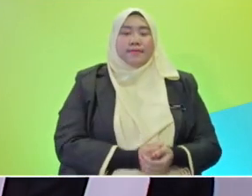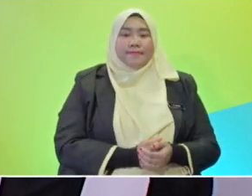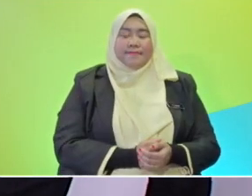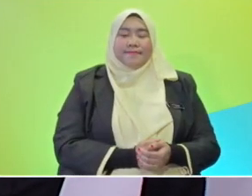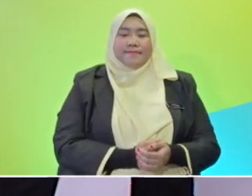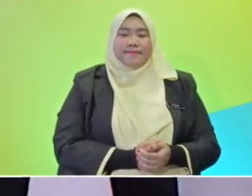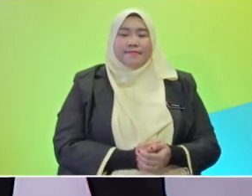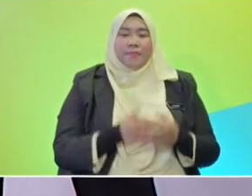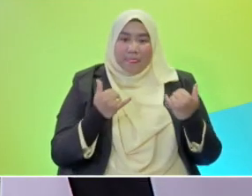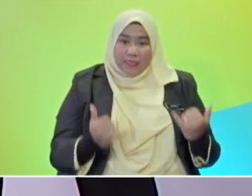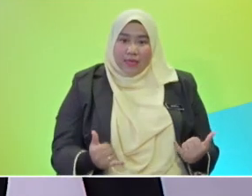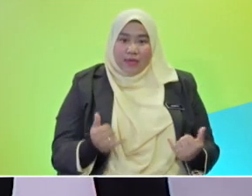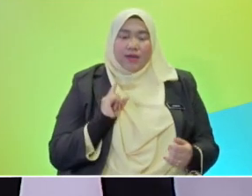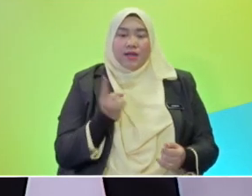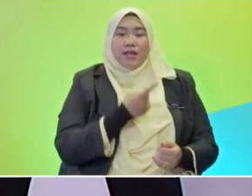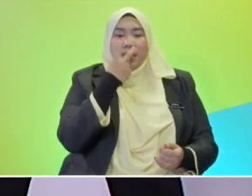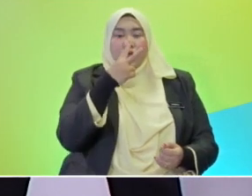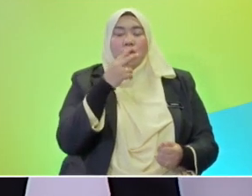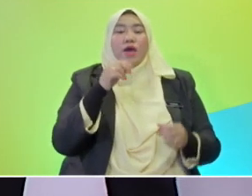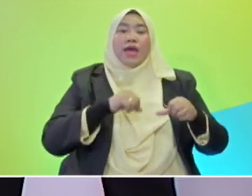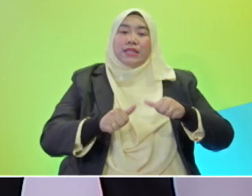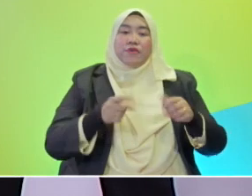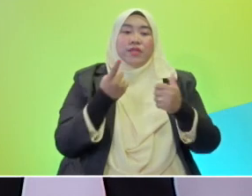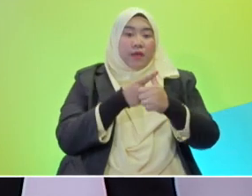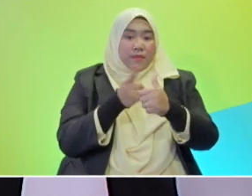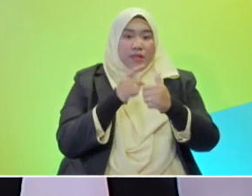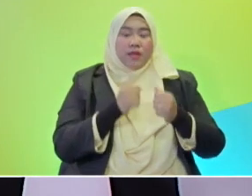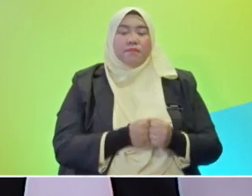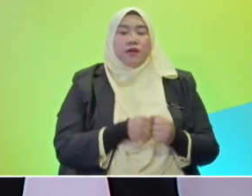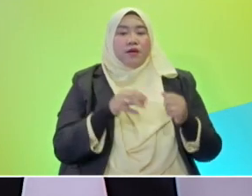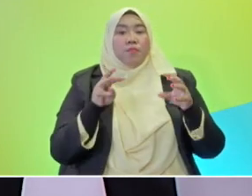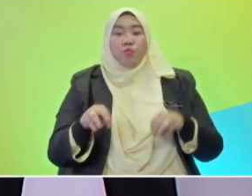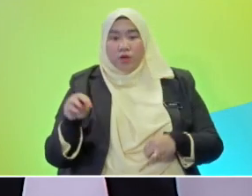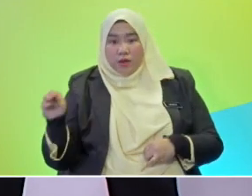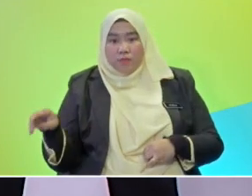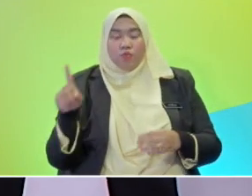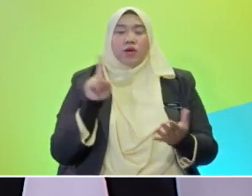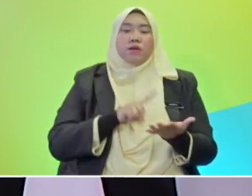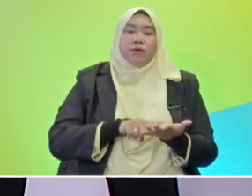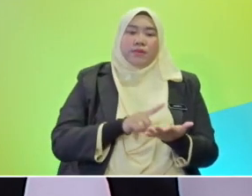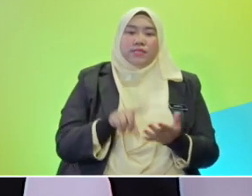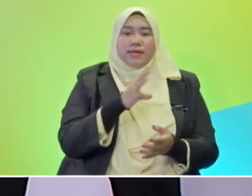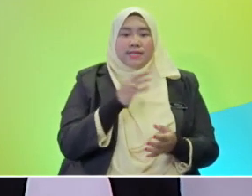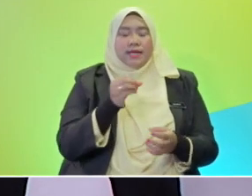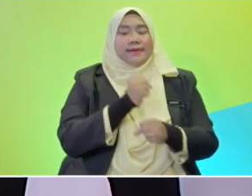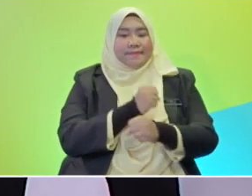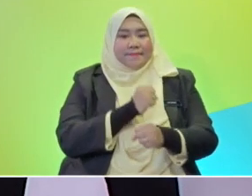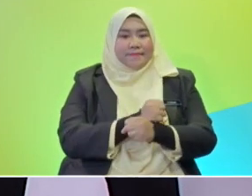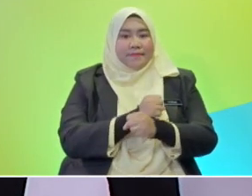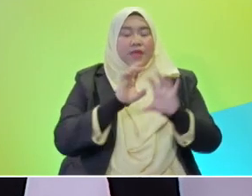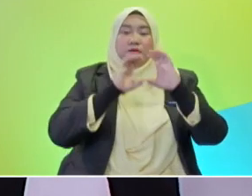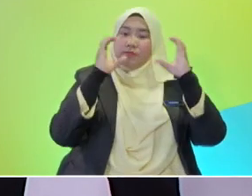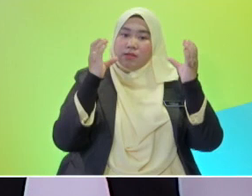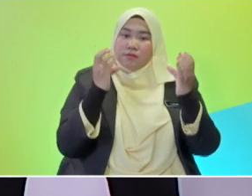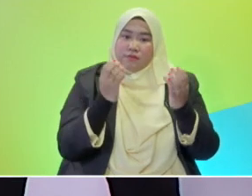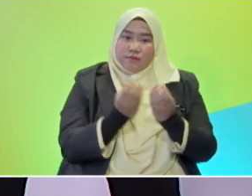Sekarang kita akan tengok bagi activity pertama murid-murid berbincang dan juga kerja berpasukan kita